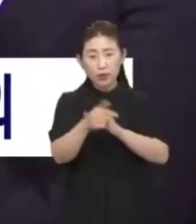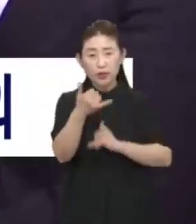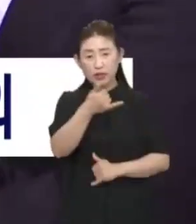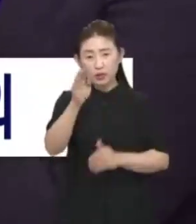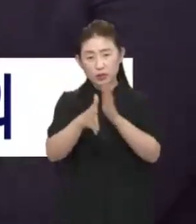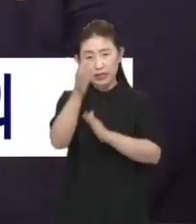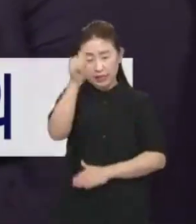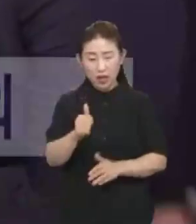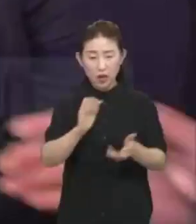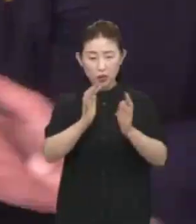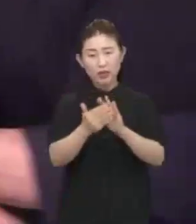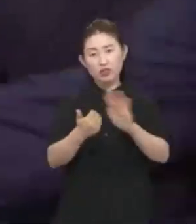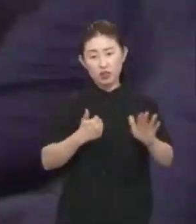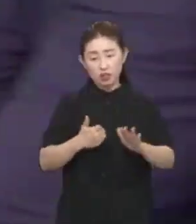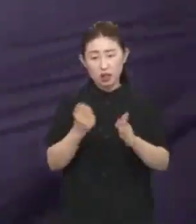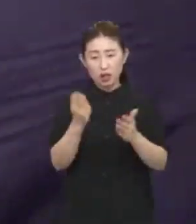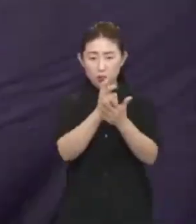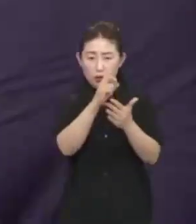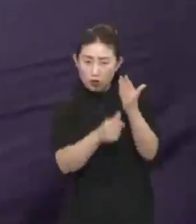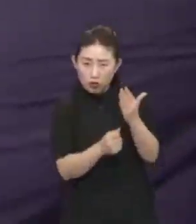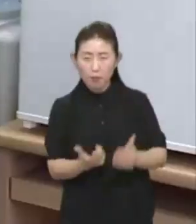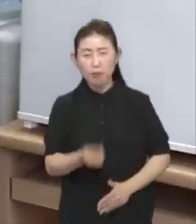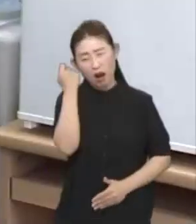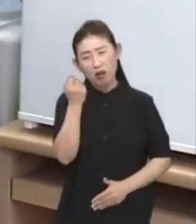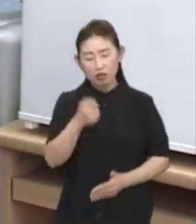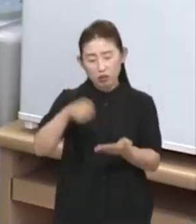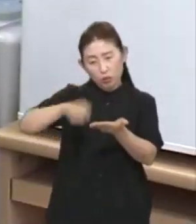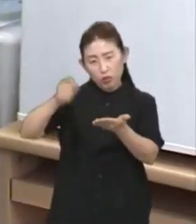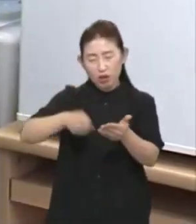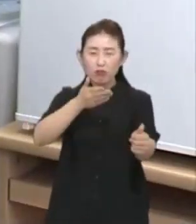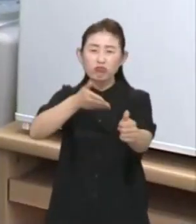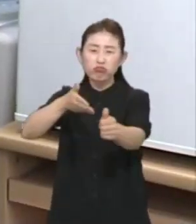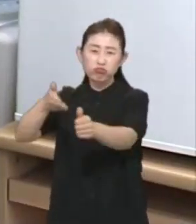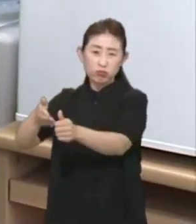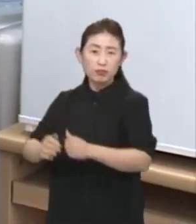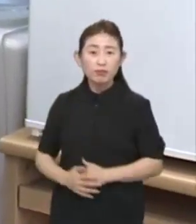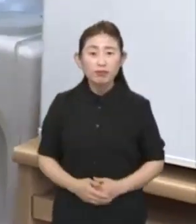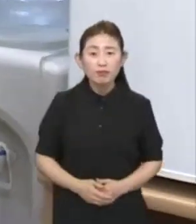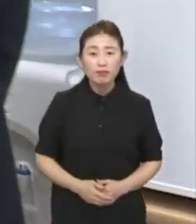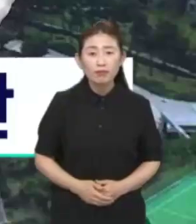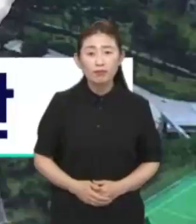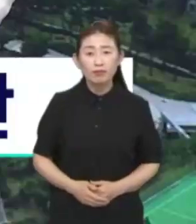세종시장은 회의에 앞서 국회 규칙 제정안의 조속한 통과를 요청했습니다.